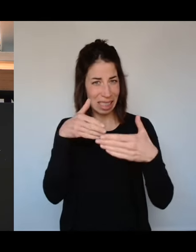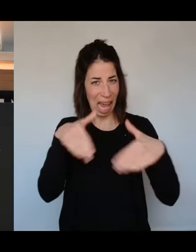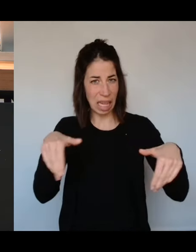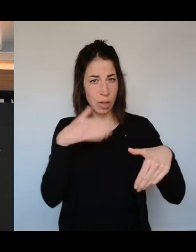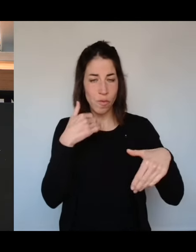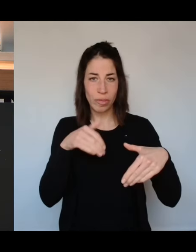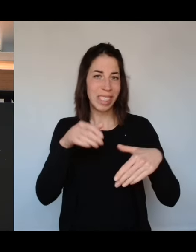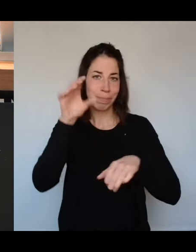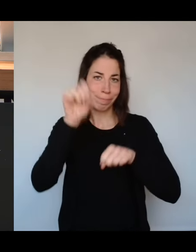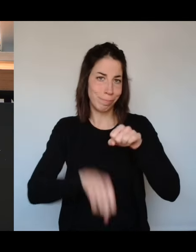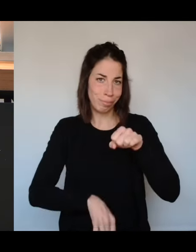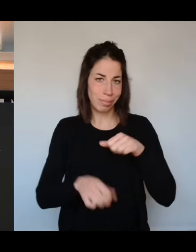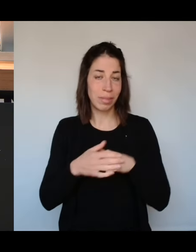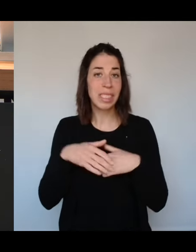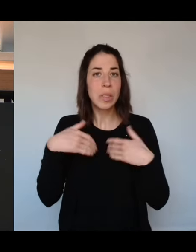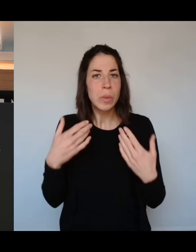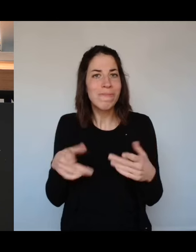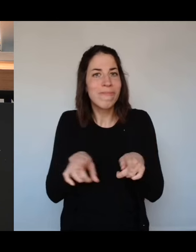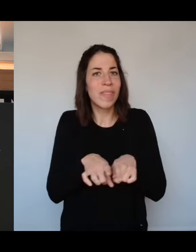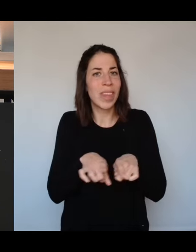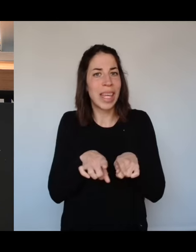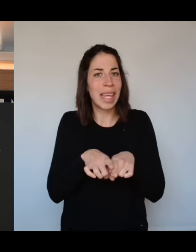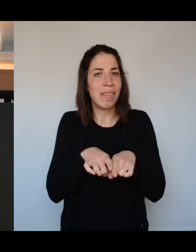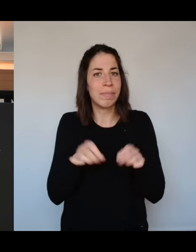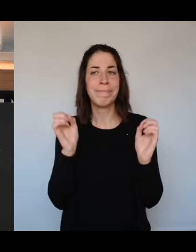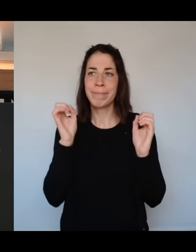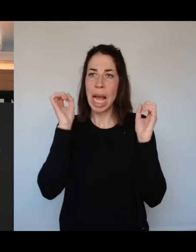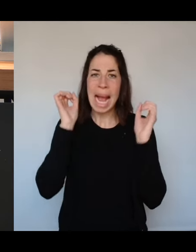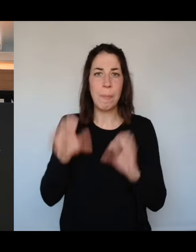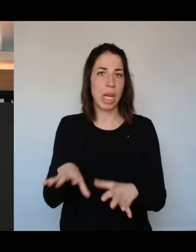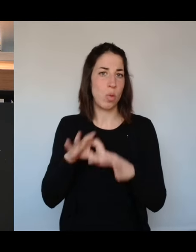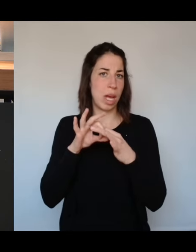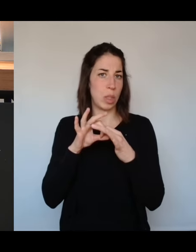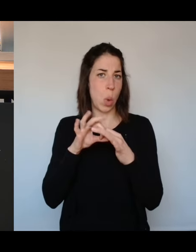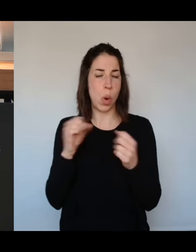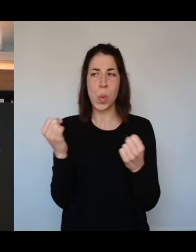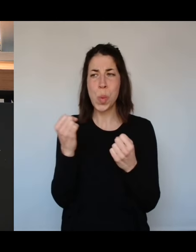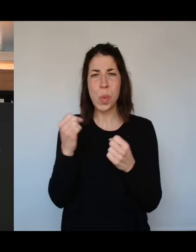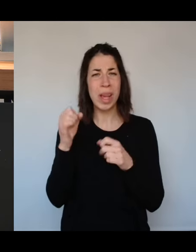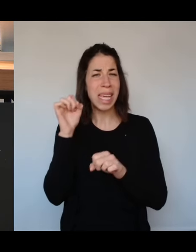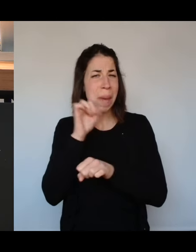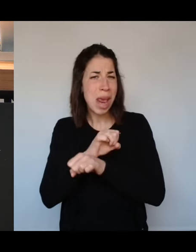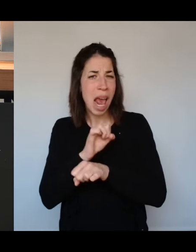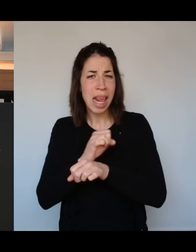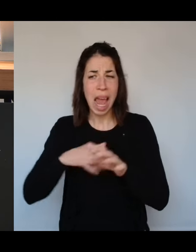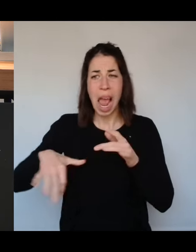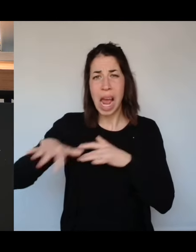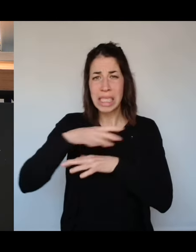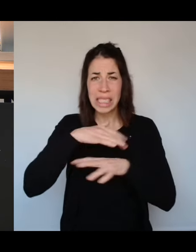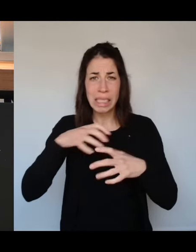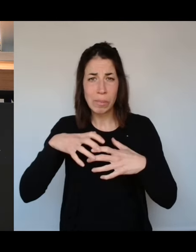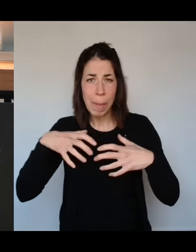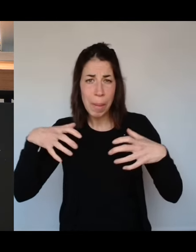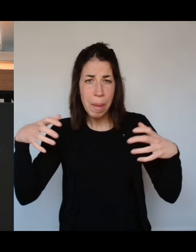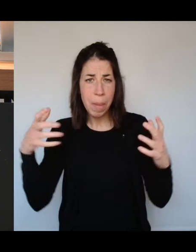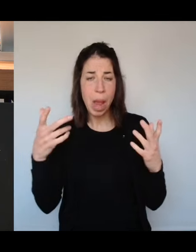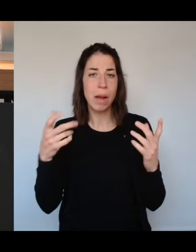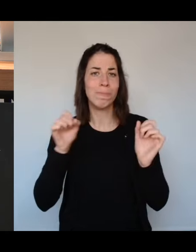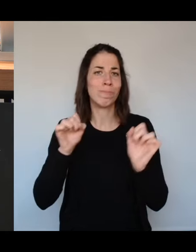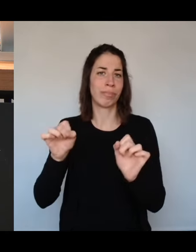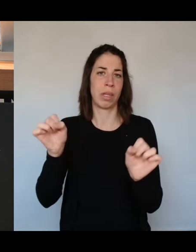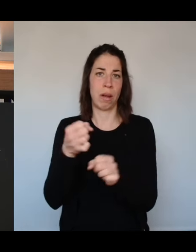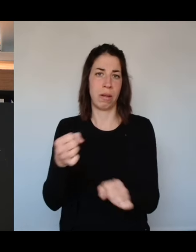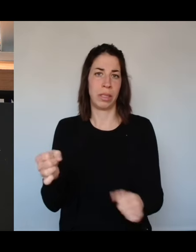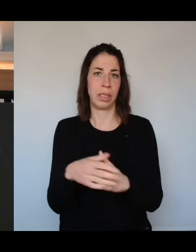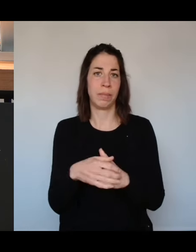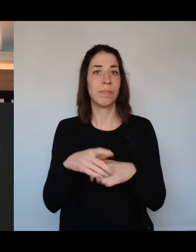Zurückweichen vor der ausufernden Kriminalität, meine Damen und Herren. Linke und Grüne versuchten das zu verbrämen, indem